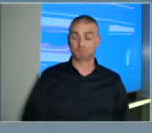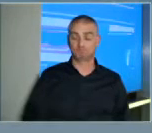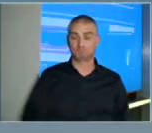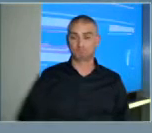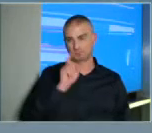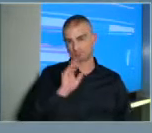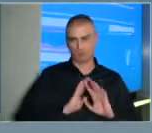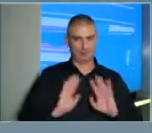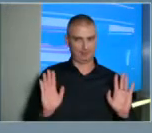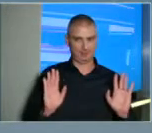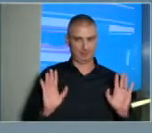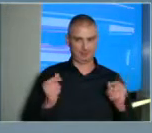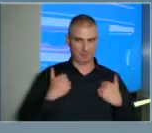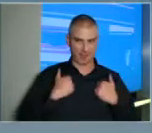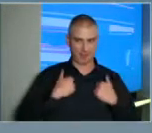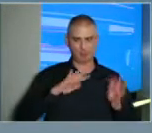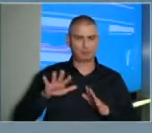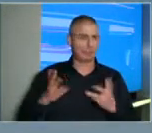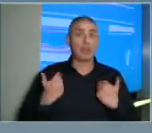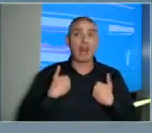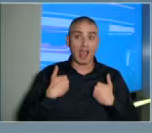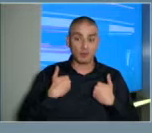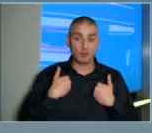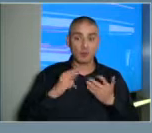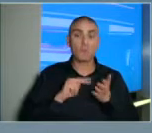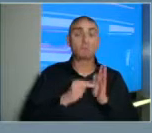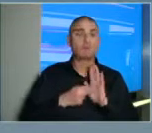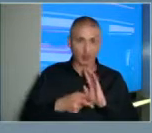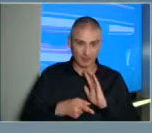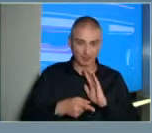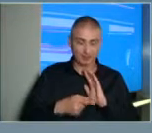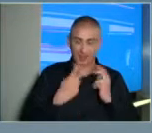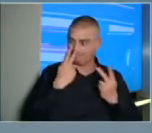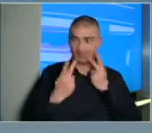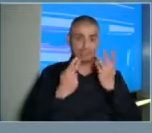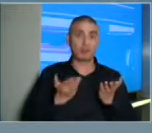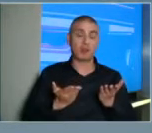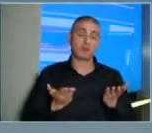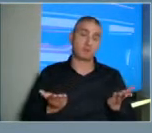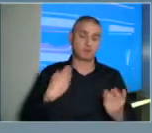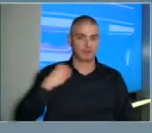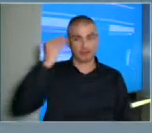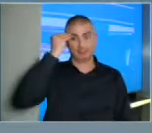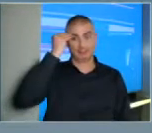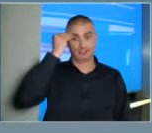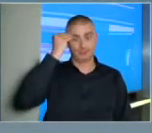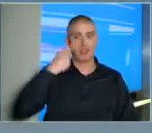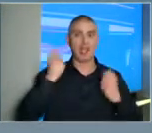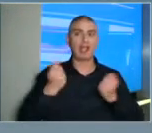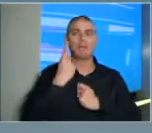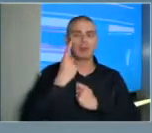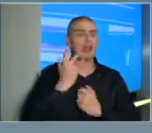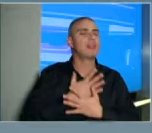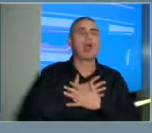אולי די כבר עם האגו בצד. לנו במערכת התוכנית, הויזואליות האלה הזכירו קמפיין אחד,